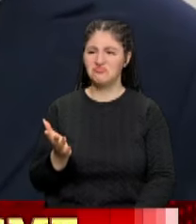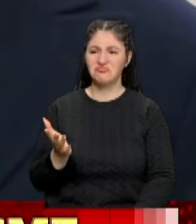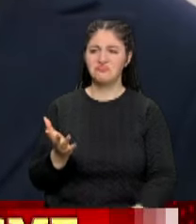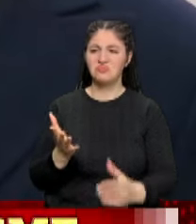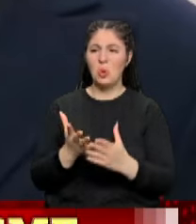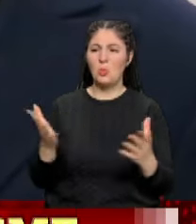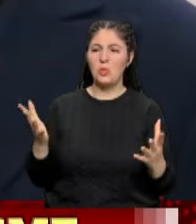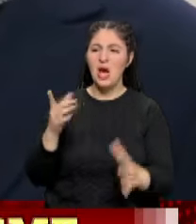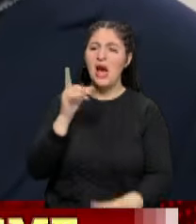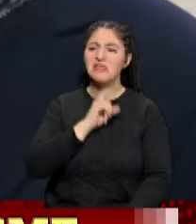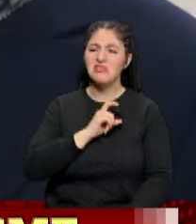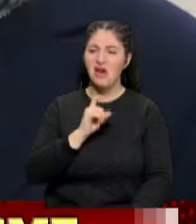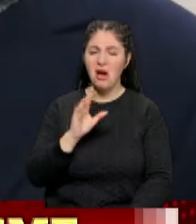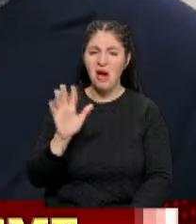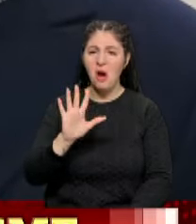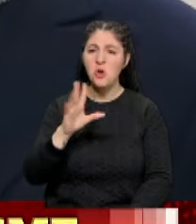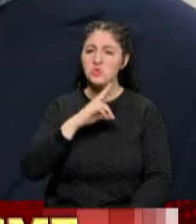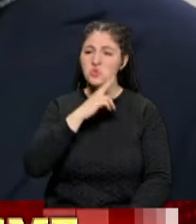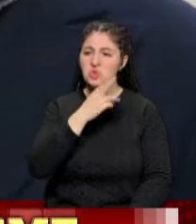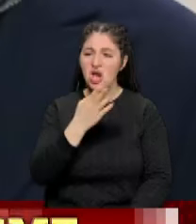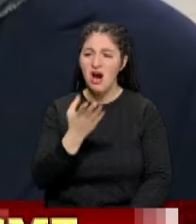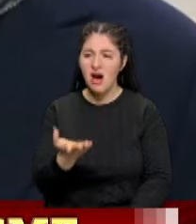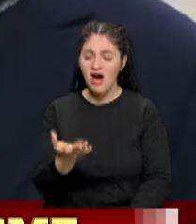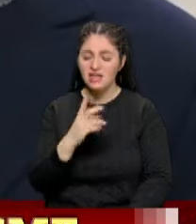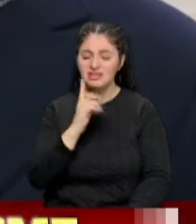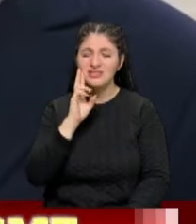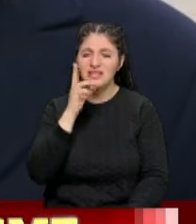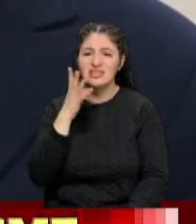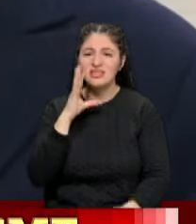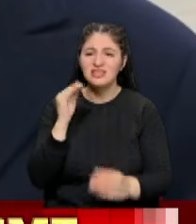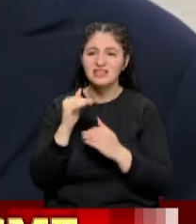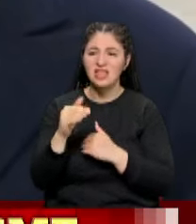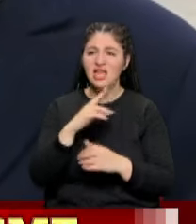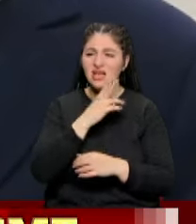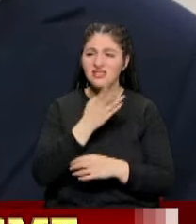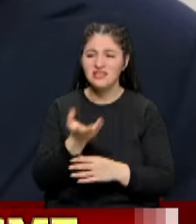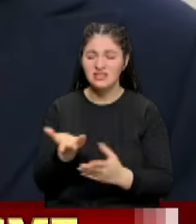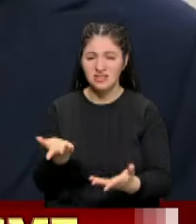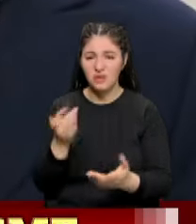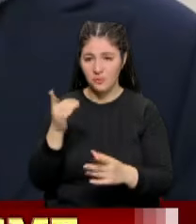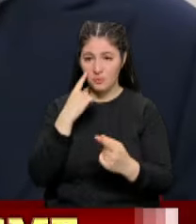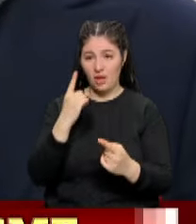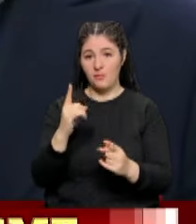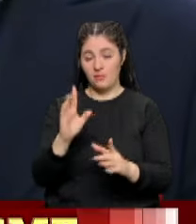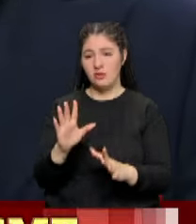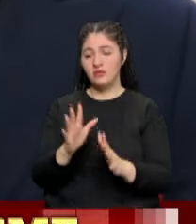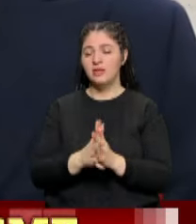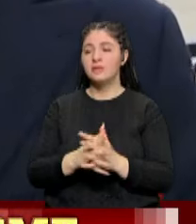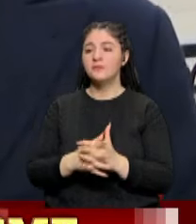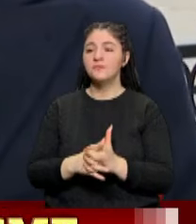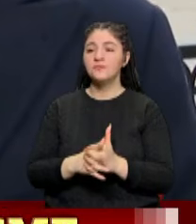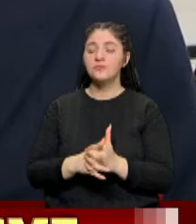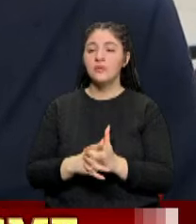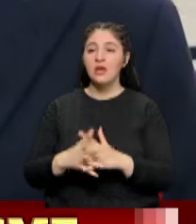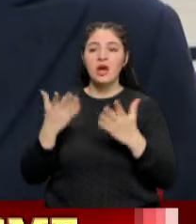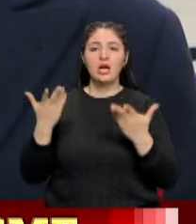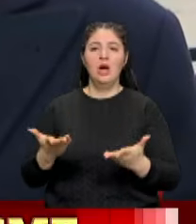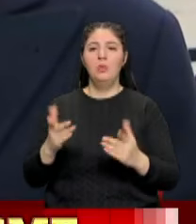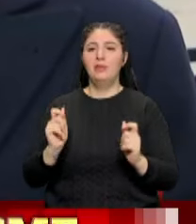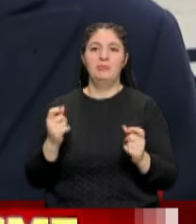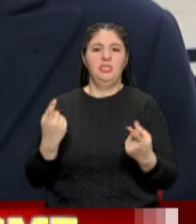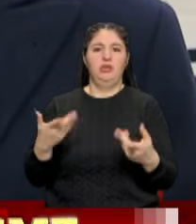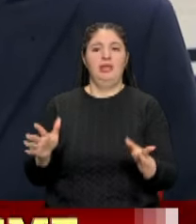çok büyük bir hata, çok büyük bir günah. Yazık, insanlarımıza yazık ediyoruz. Bu bakımdan kabul